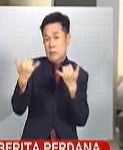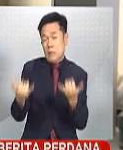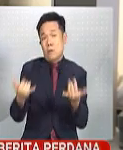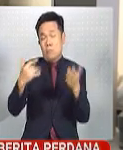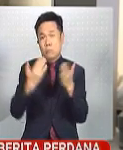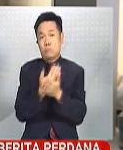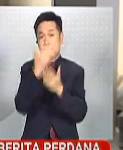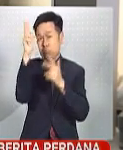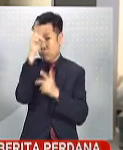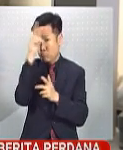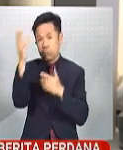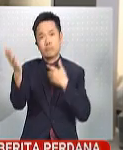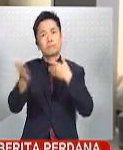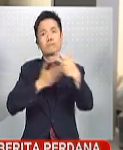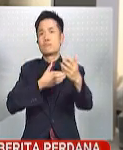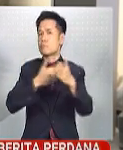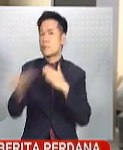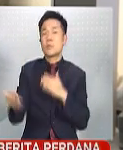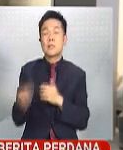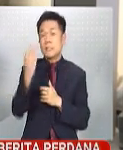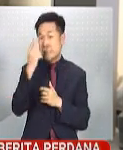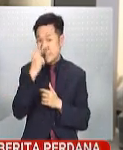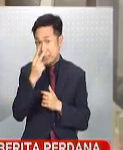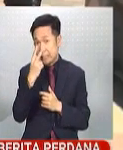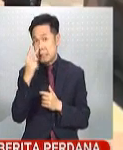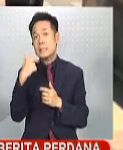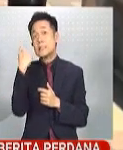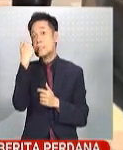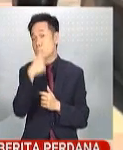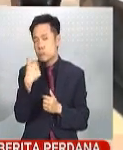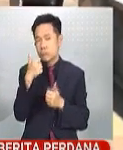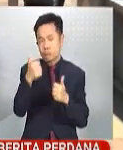kerajaan. At least kita nak tahu siapa yang handle dengan baik. Itu je.